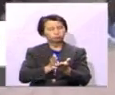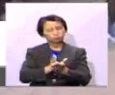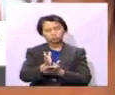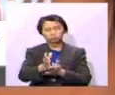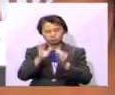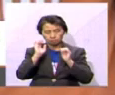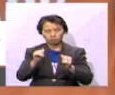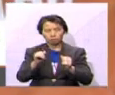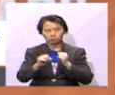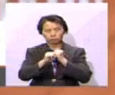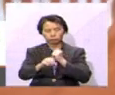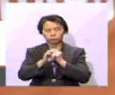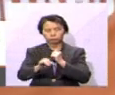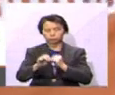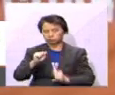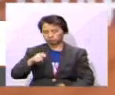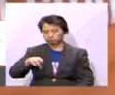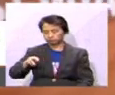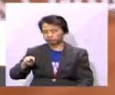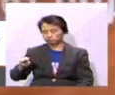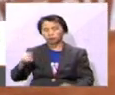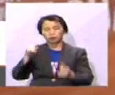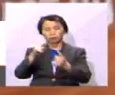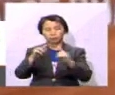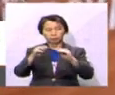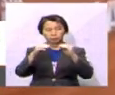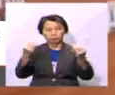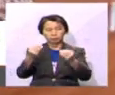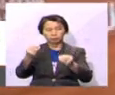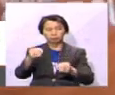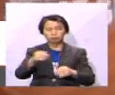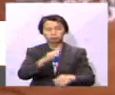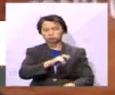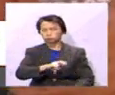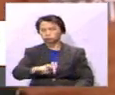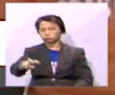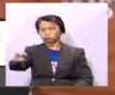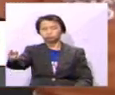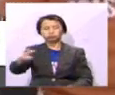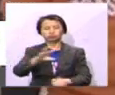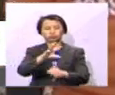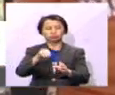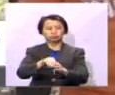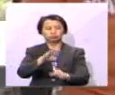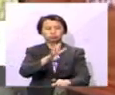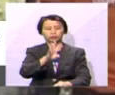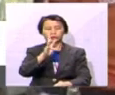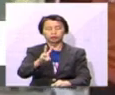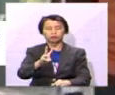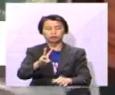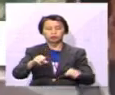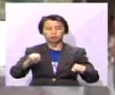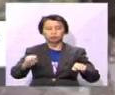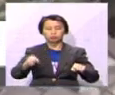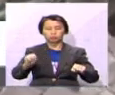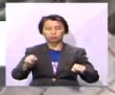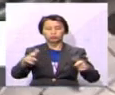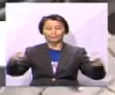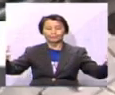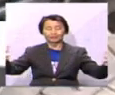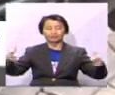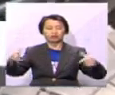langsung akan mempromosikan APMM kepada masyarakat. Kembara MCG Desmo melibatkan 46 pemilik motosikal berkuasa